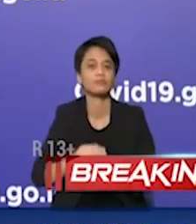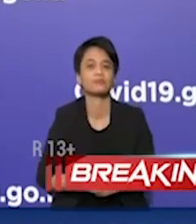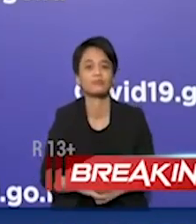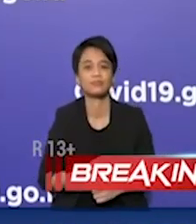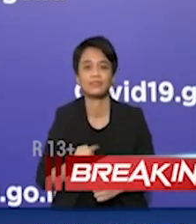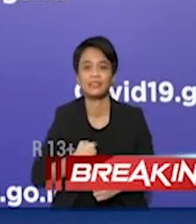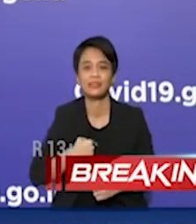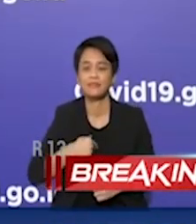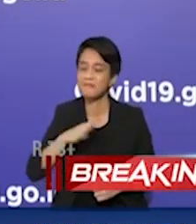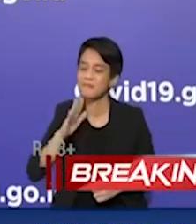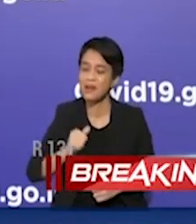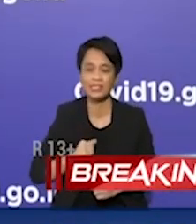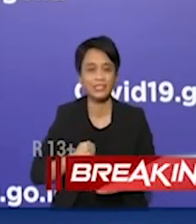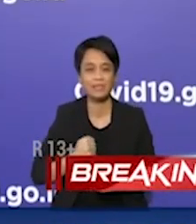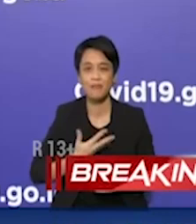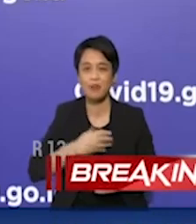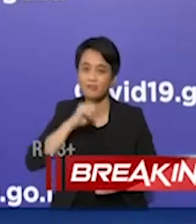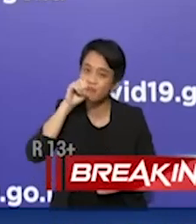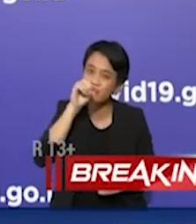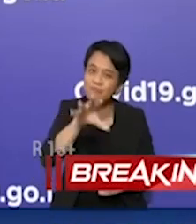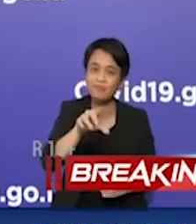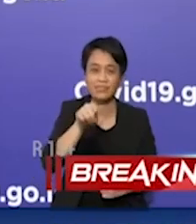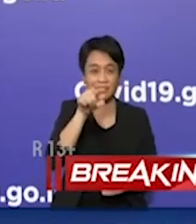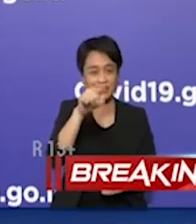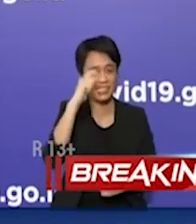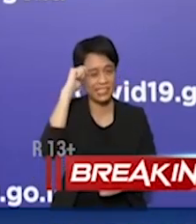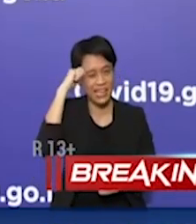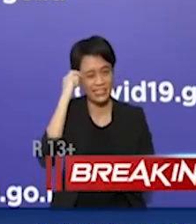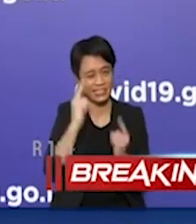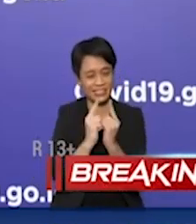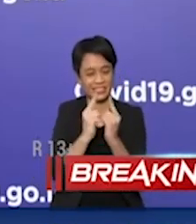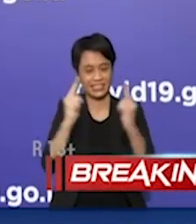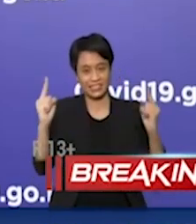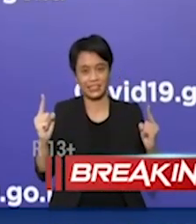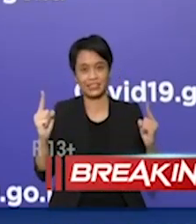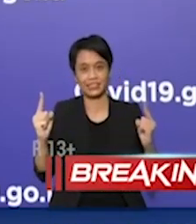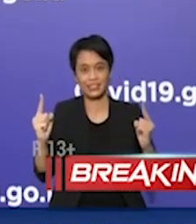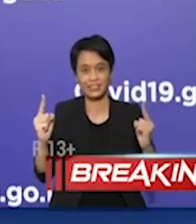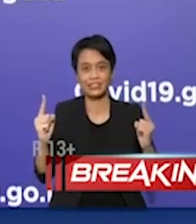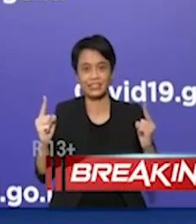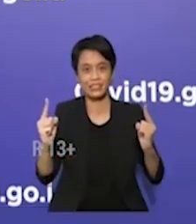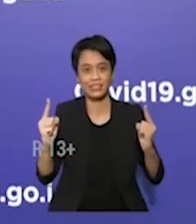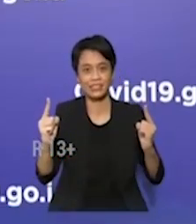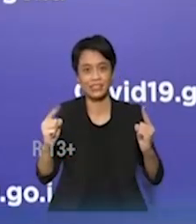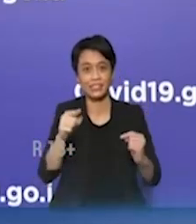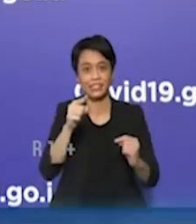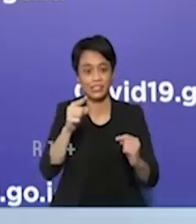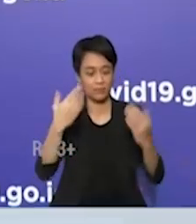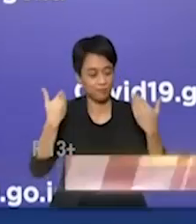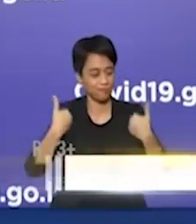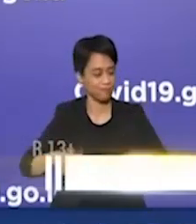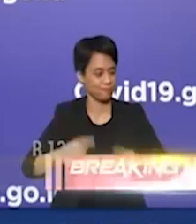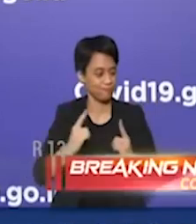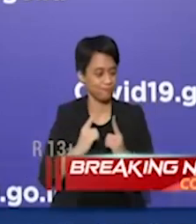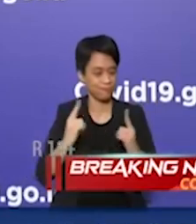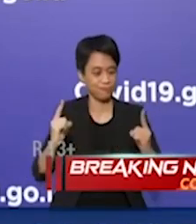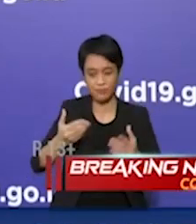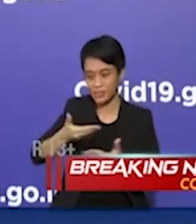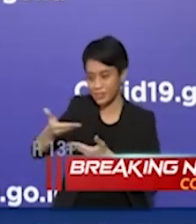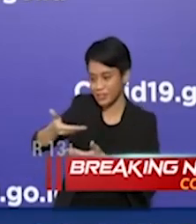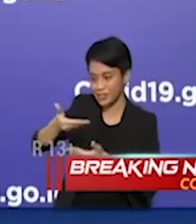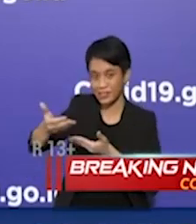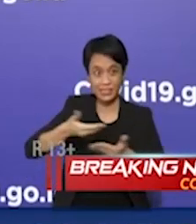mengingatkan menjaga jarak Hai pada saat menjaga jarak fisik pada saat kita berinteraksi